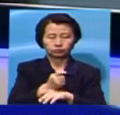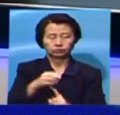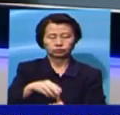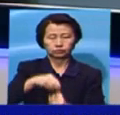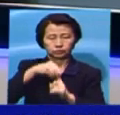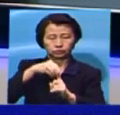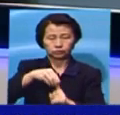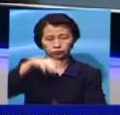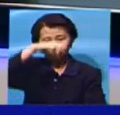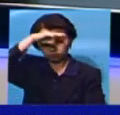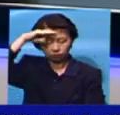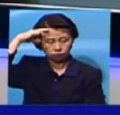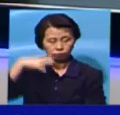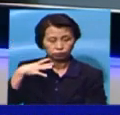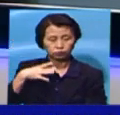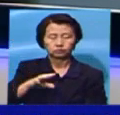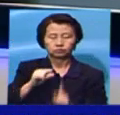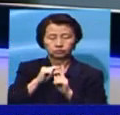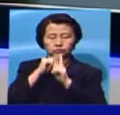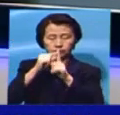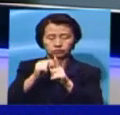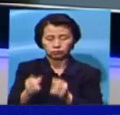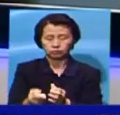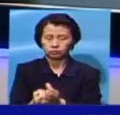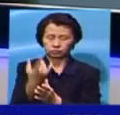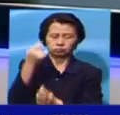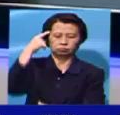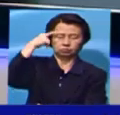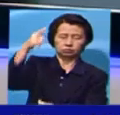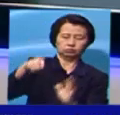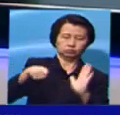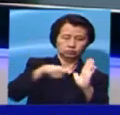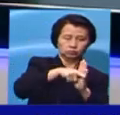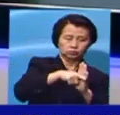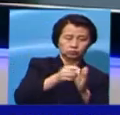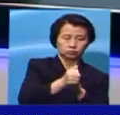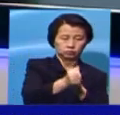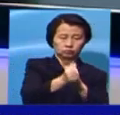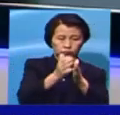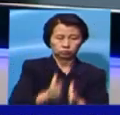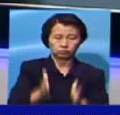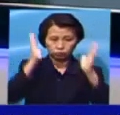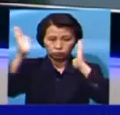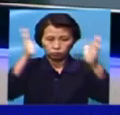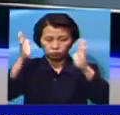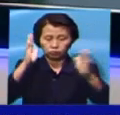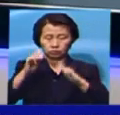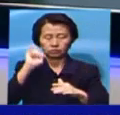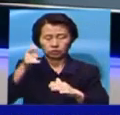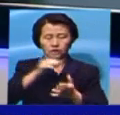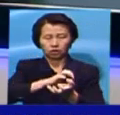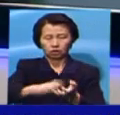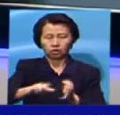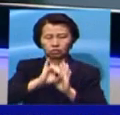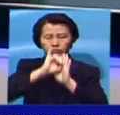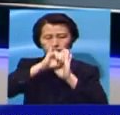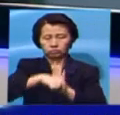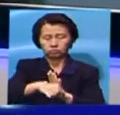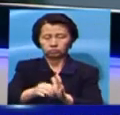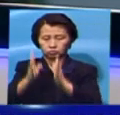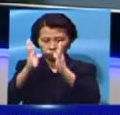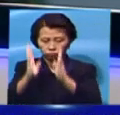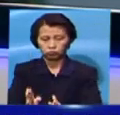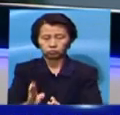hisamuddin Tun Husin kenyataan yang Mencetuskan persepsi buruk terhadap pemimpin negara hanya mencejaskan kredibiliti badan